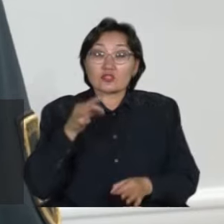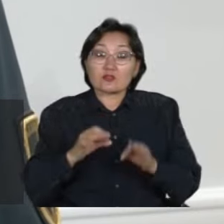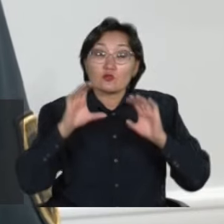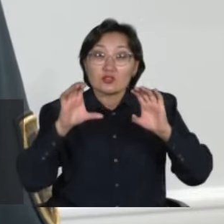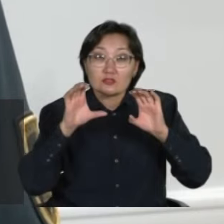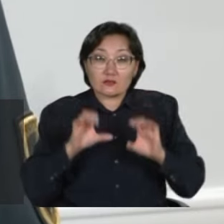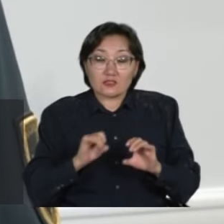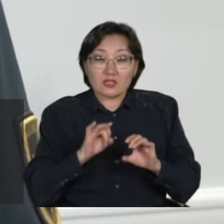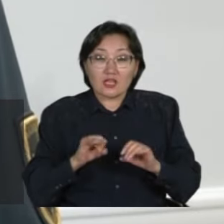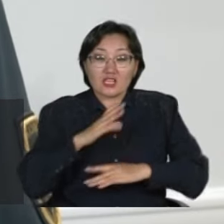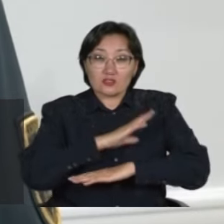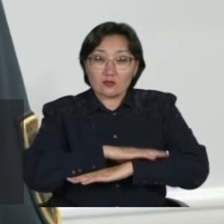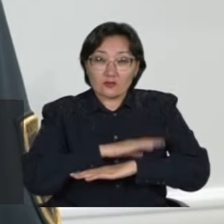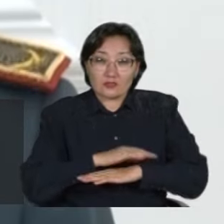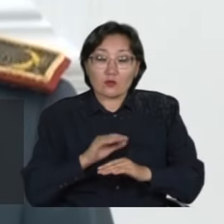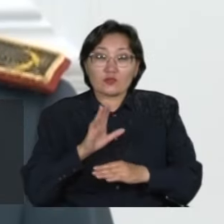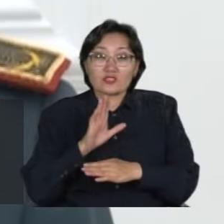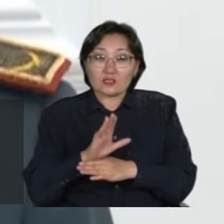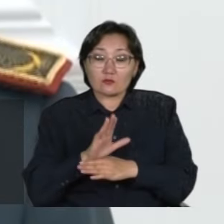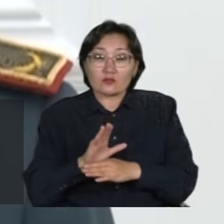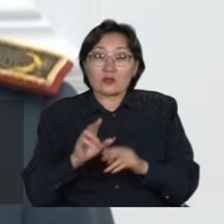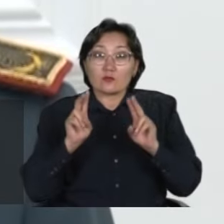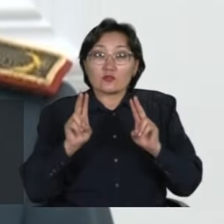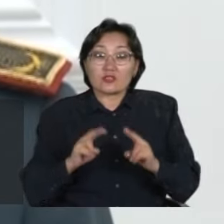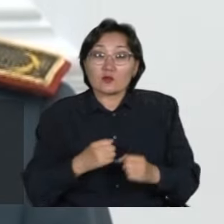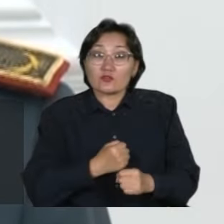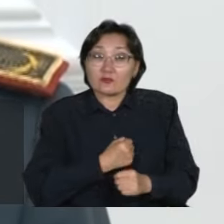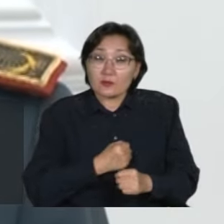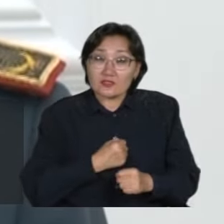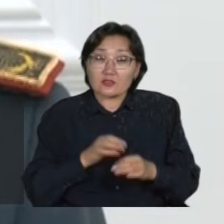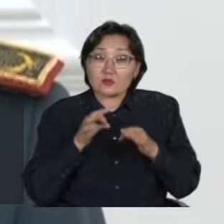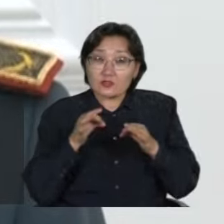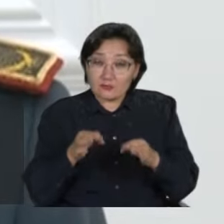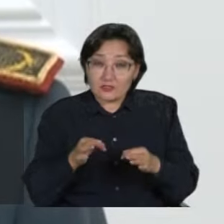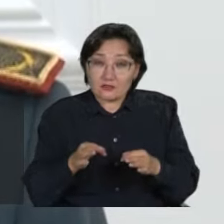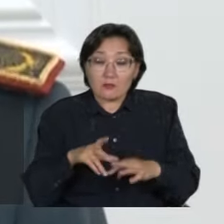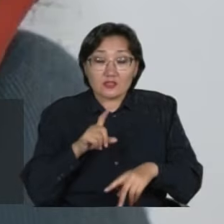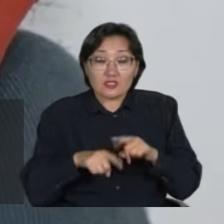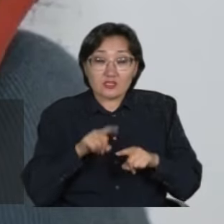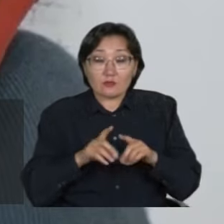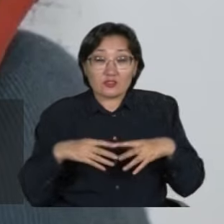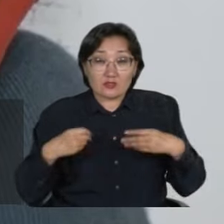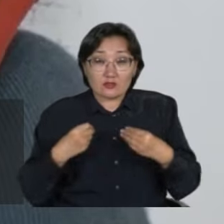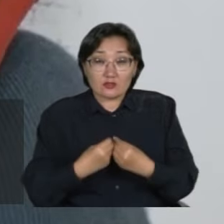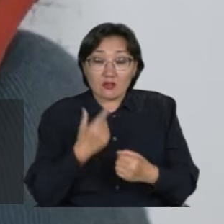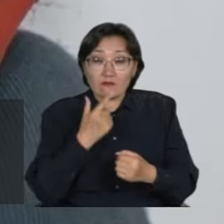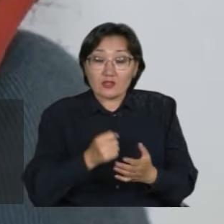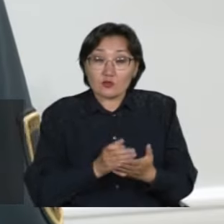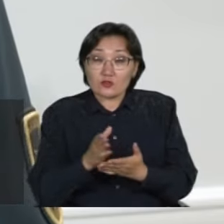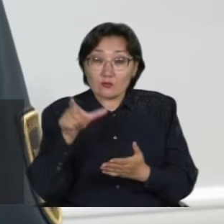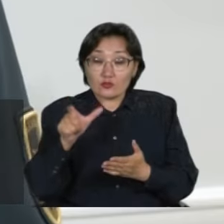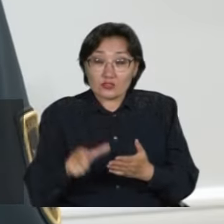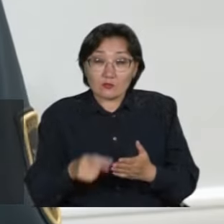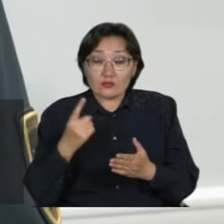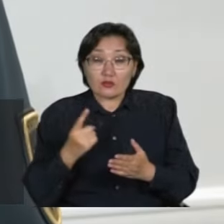Уголовного кодекса и дисциплинарного устава. Вооруженные силы выражают искренние соболезнования родным и близким военнослужащего.